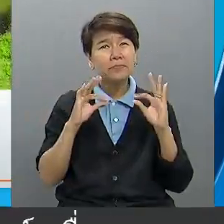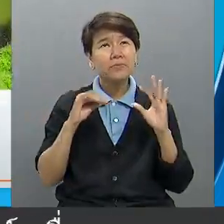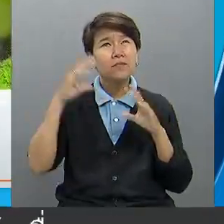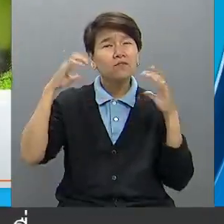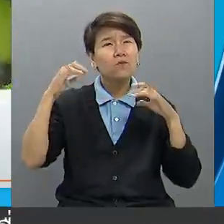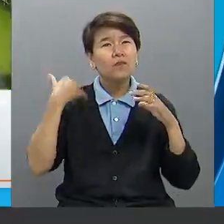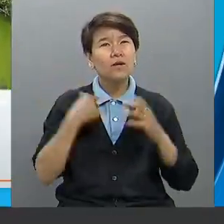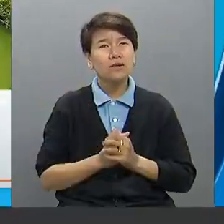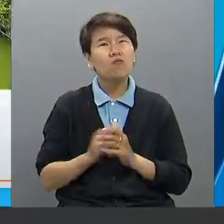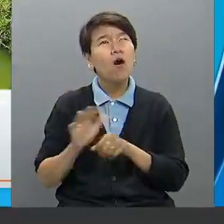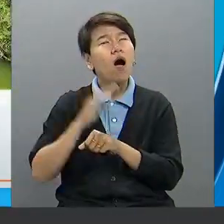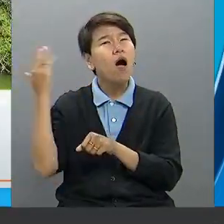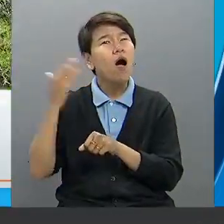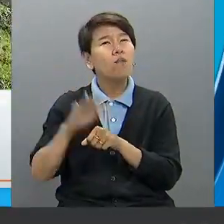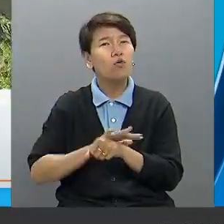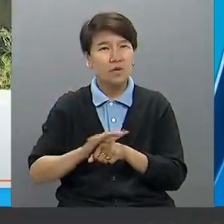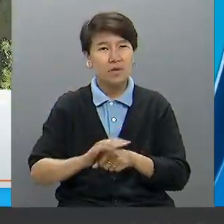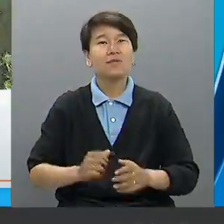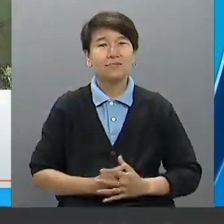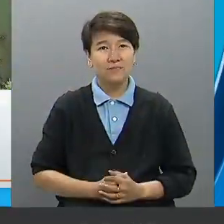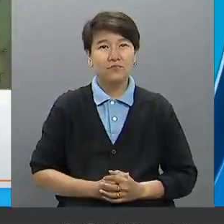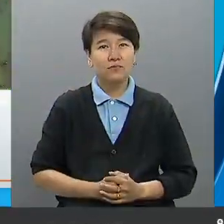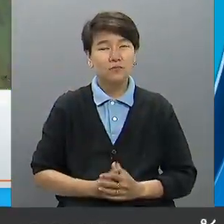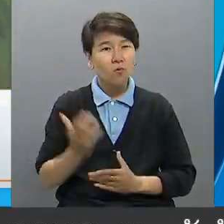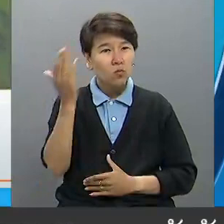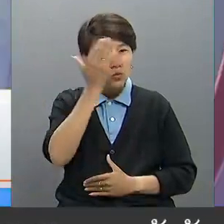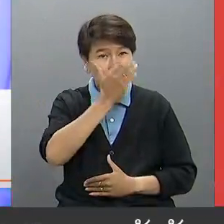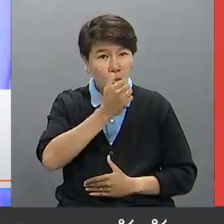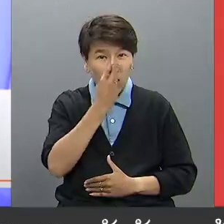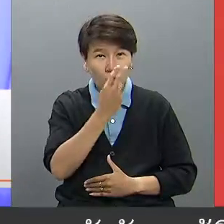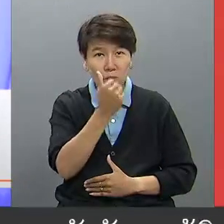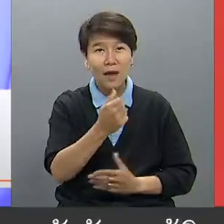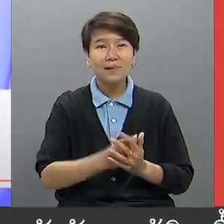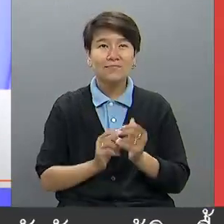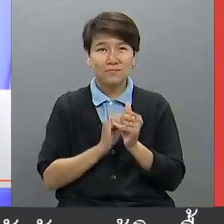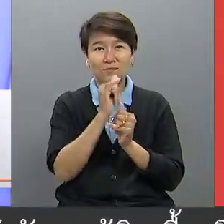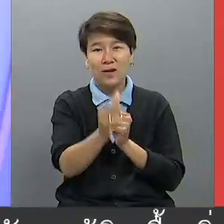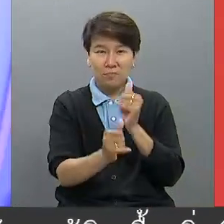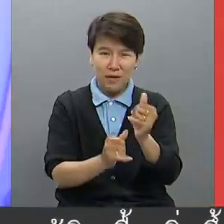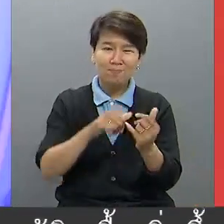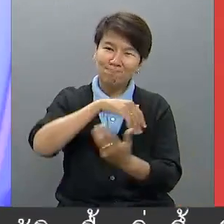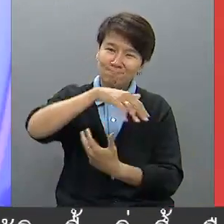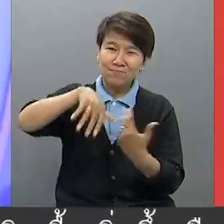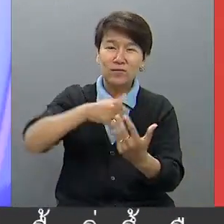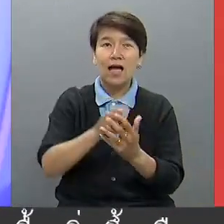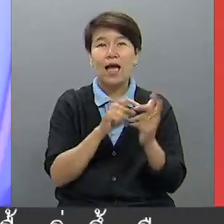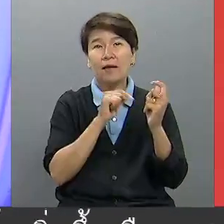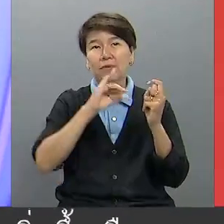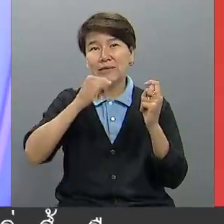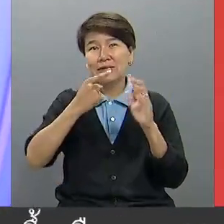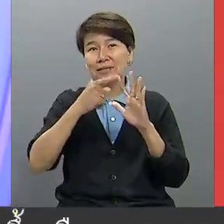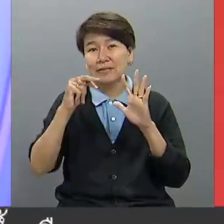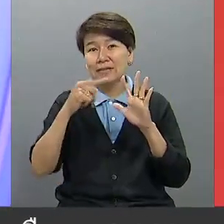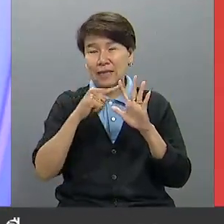ากเนาะ ฝน8แดด4เนา ะ งดงามแบบนี้คุณผู้ชมสามารถแวะเวียนกันไปเที่ยวได้นะครับอยู่ที่อำเภอจะนะนั่นเองครับช่วงท้ายราย